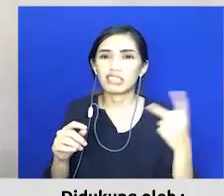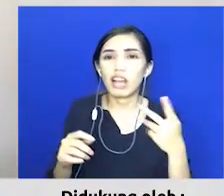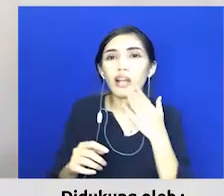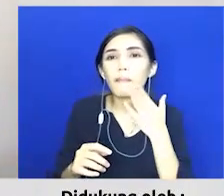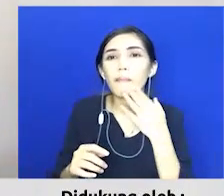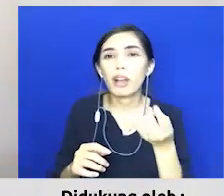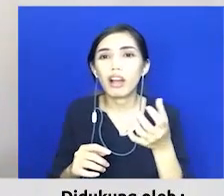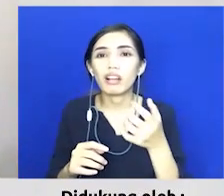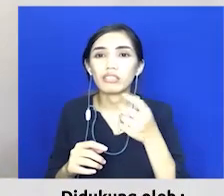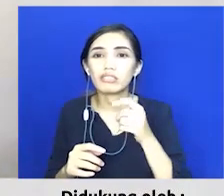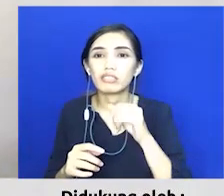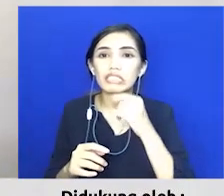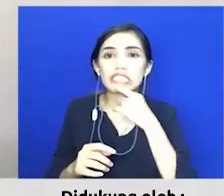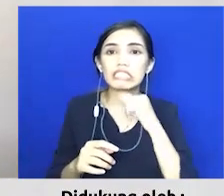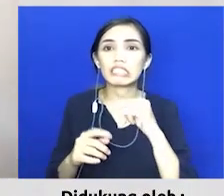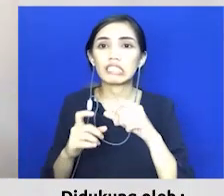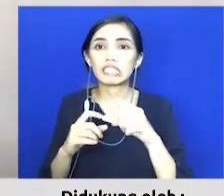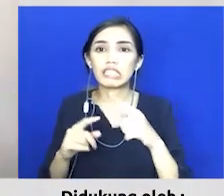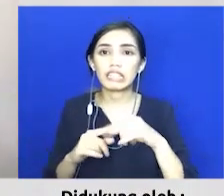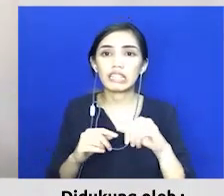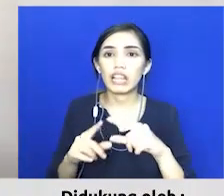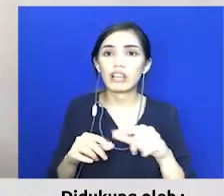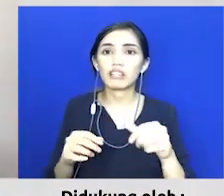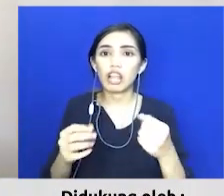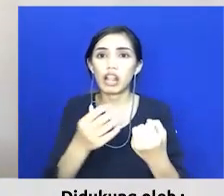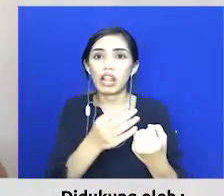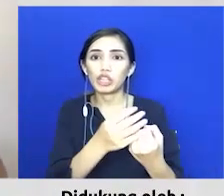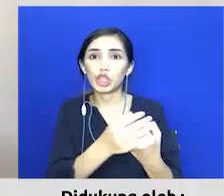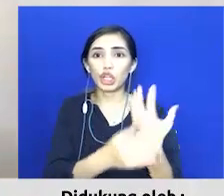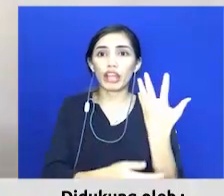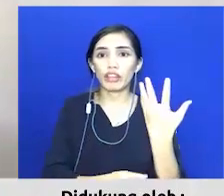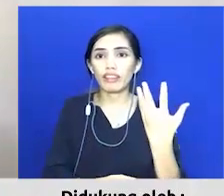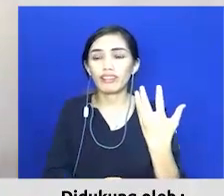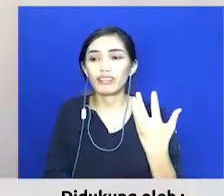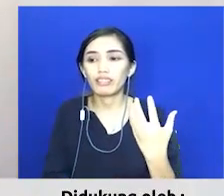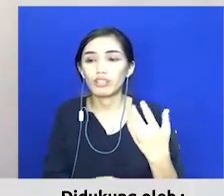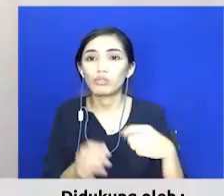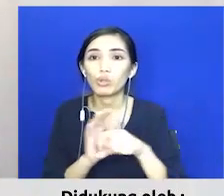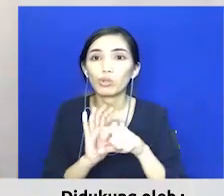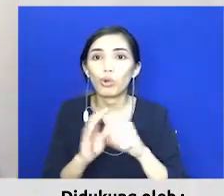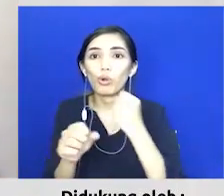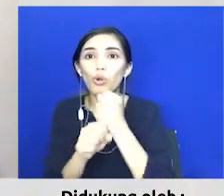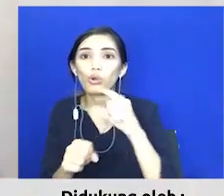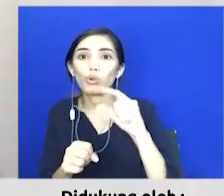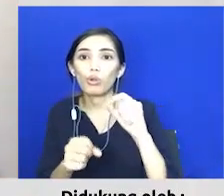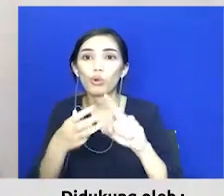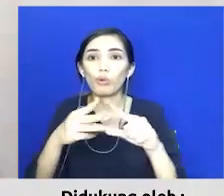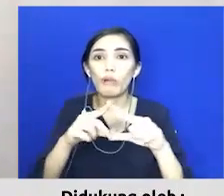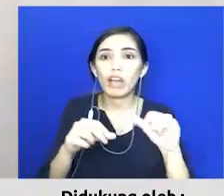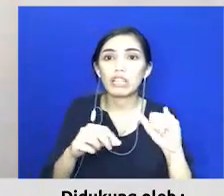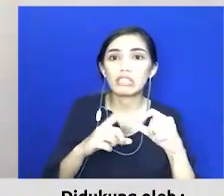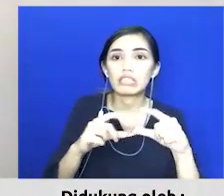ngomong globalisasi, perlu definisikan globalisasi apa, nggak ada yang bisa jawab gitu. Kalau aku tuh sebetulnya